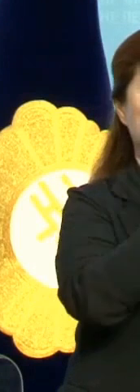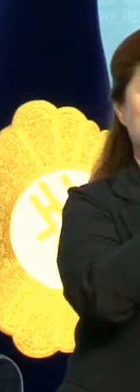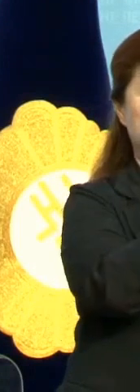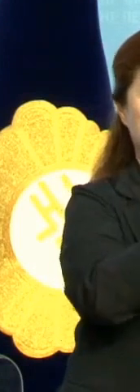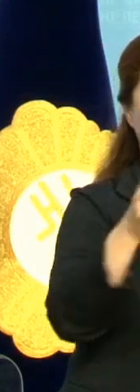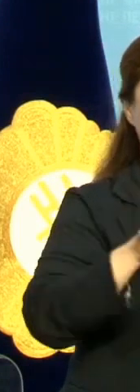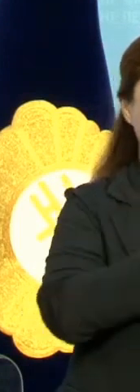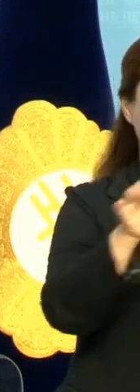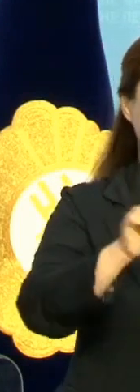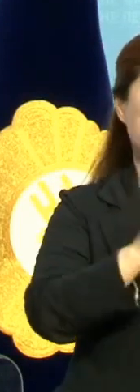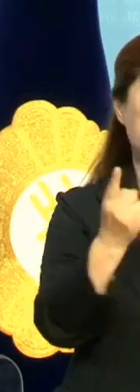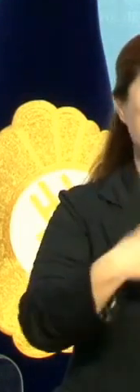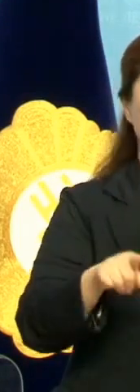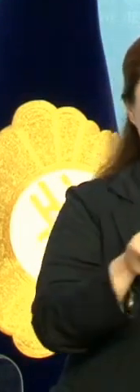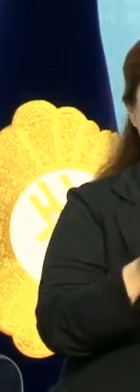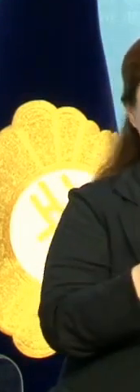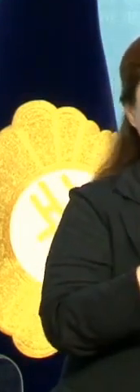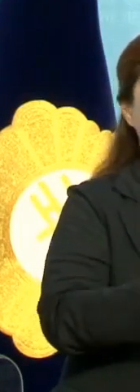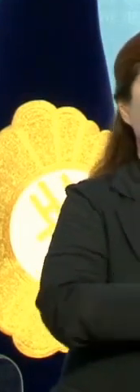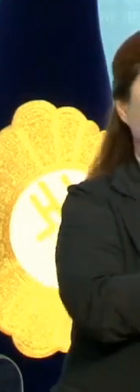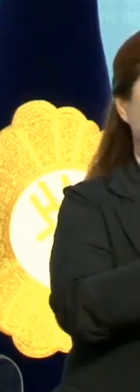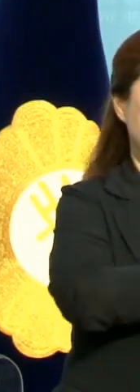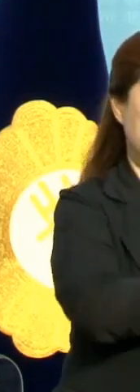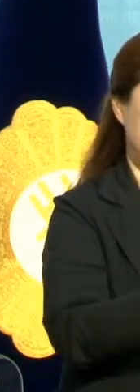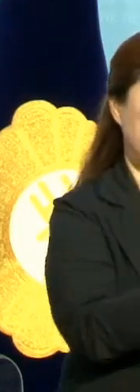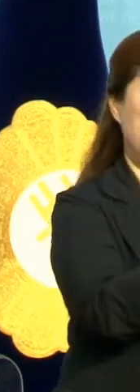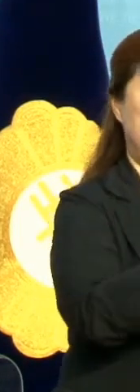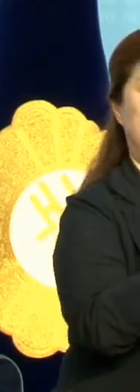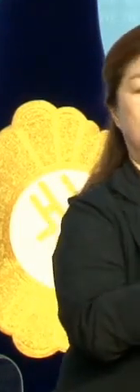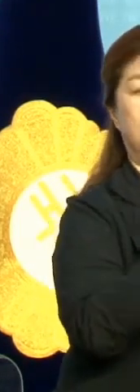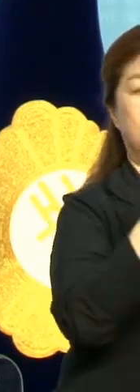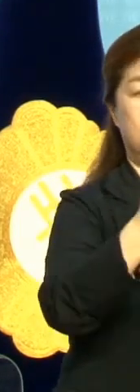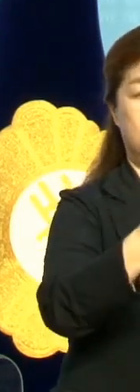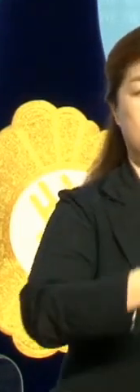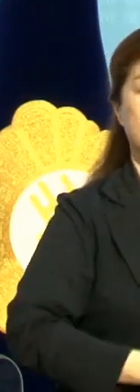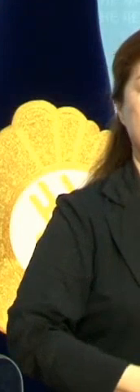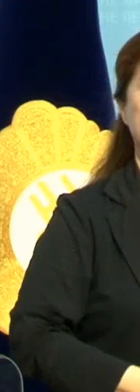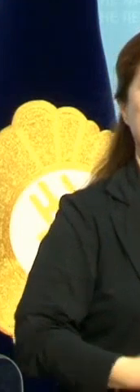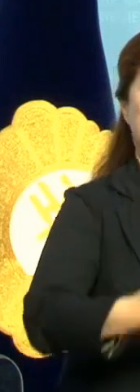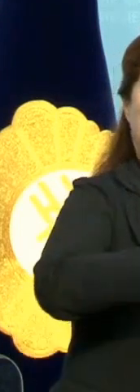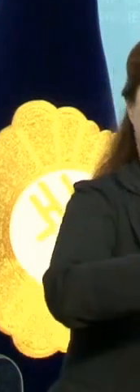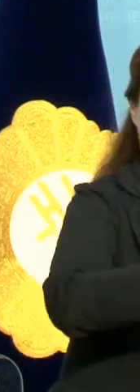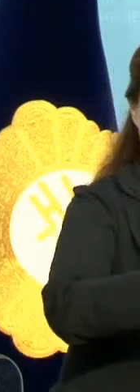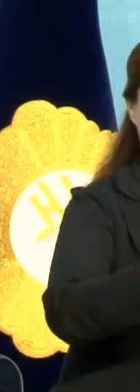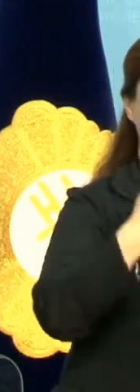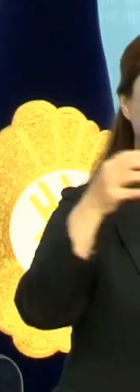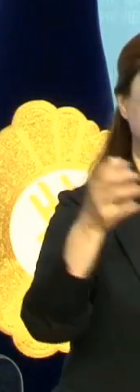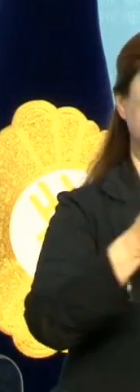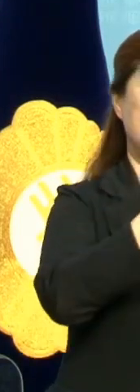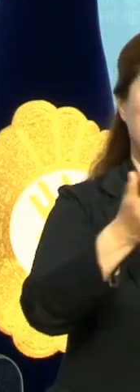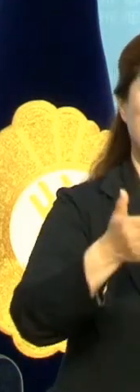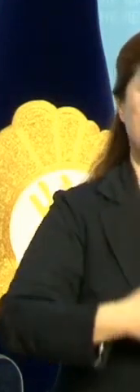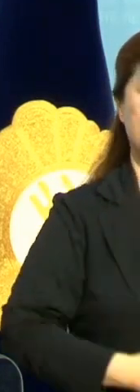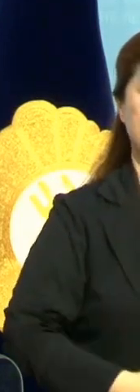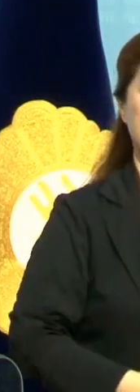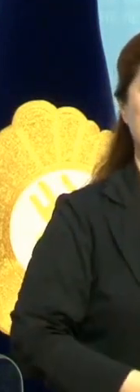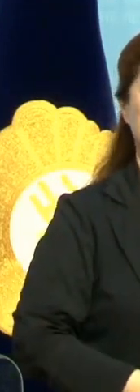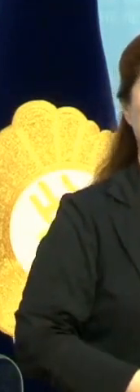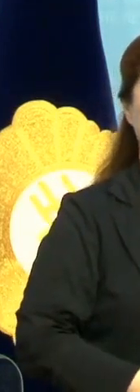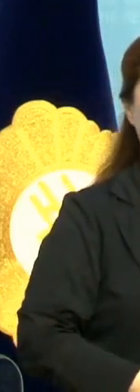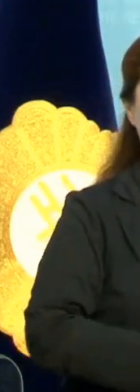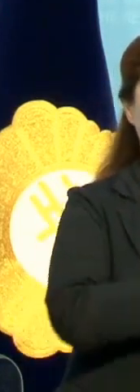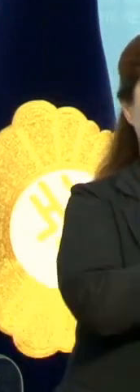활력과 우리 경제의 건강한 성장을 뒷받침하겠습니다. 응원해 주시고 힘을 모아 주십시오. 유치원